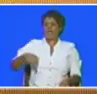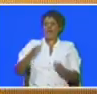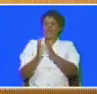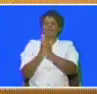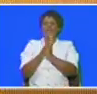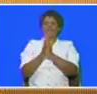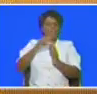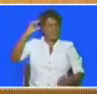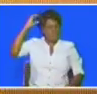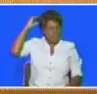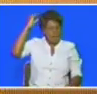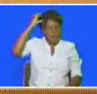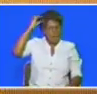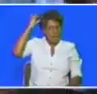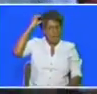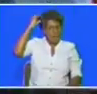Nda Franco Tieno.